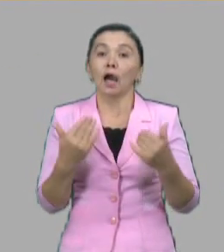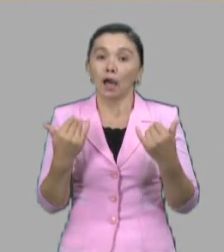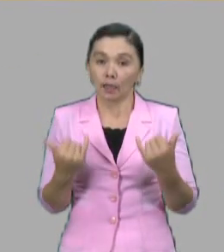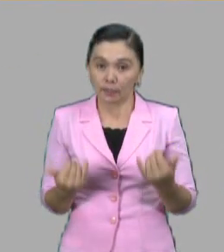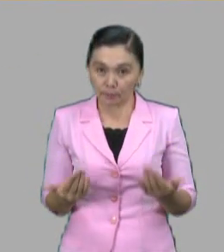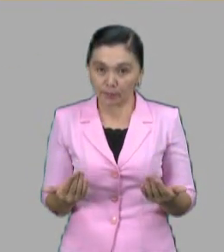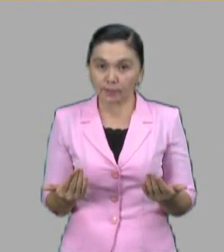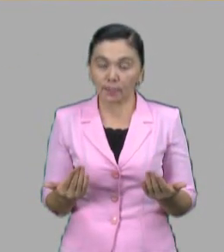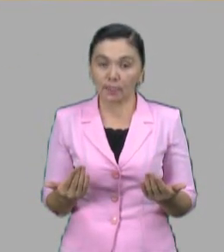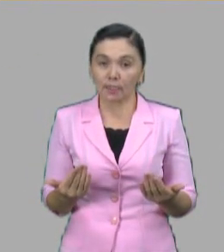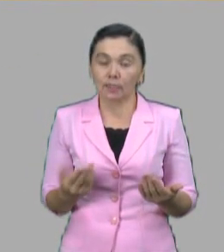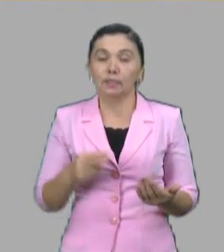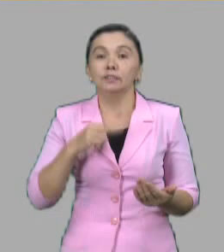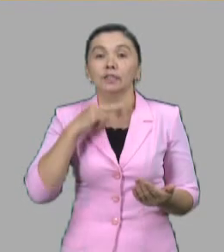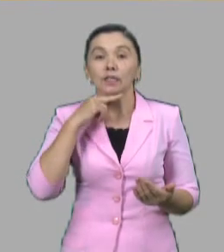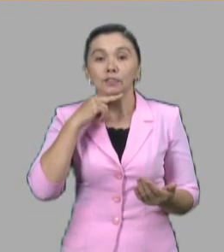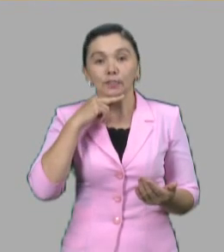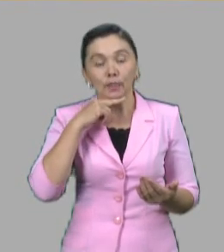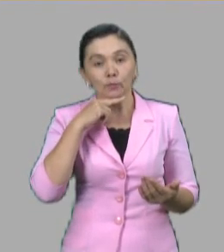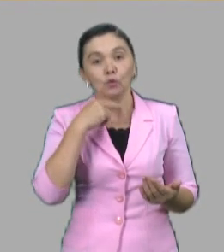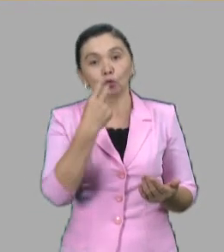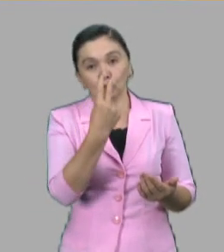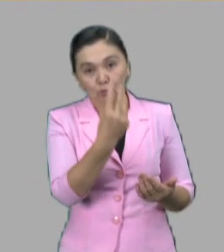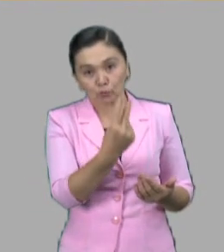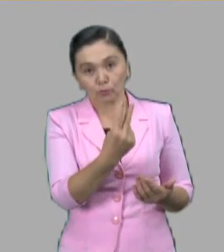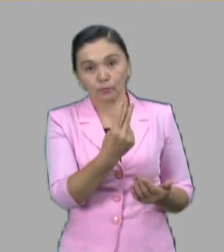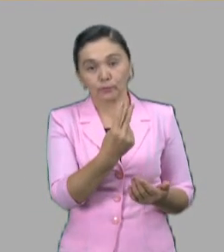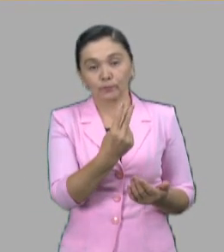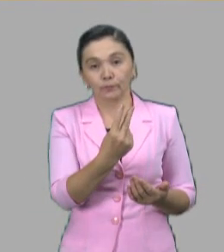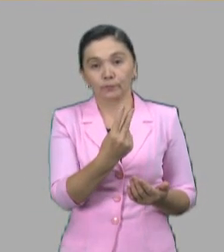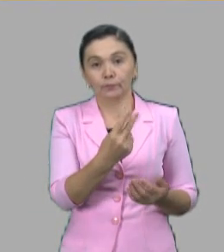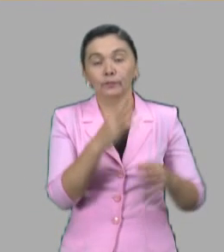Эмесе жакшылап көңүл буруп